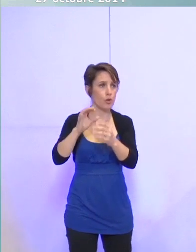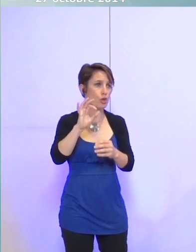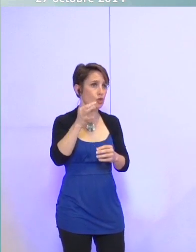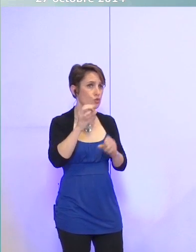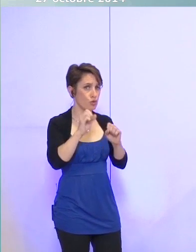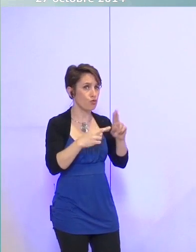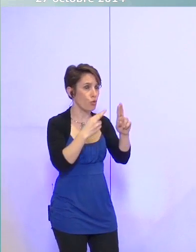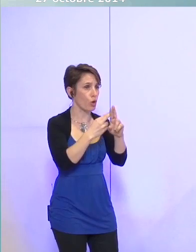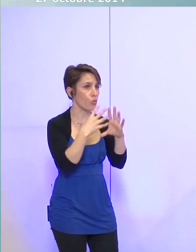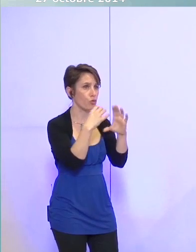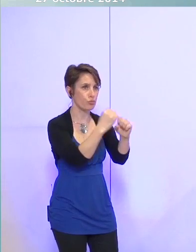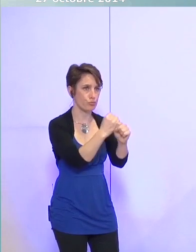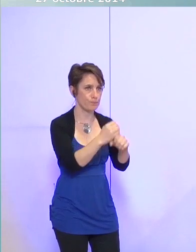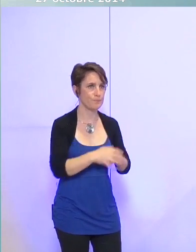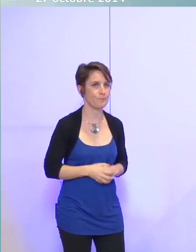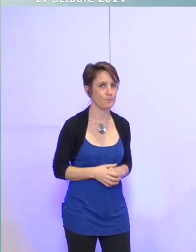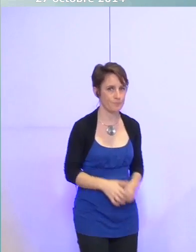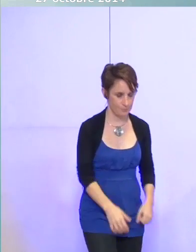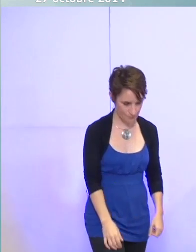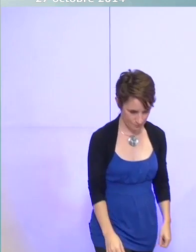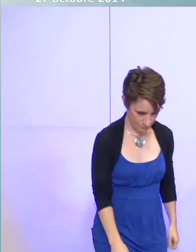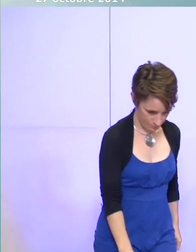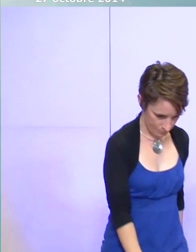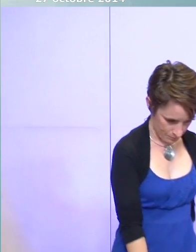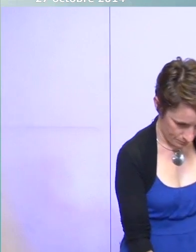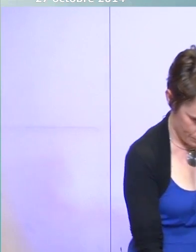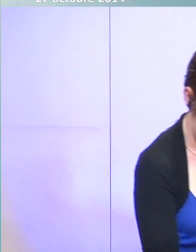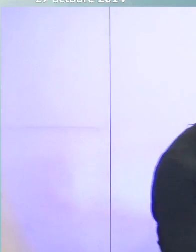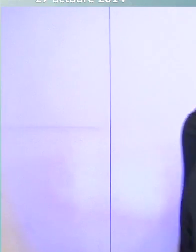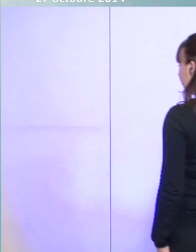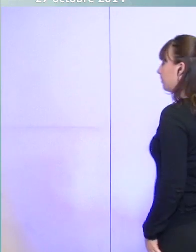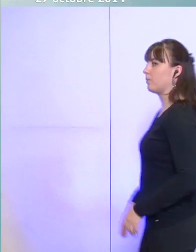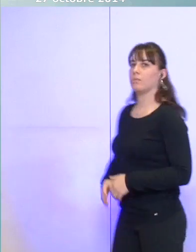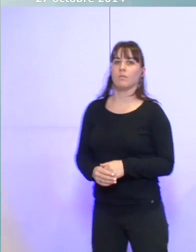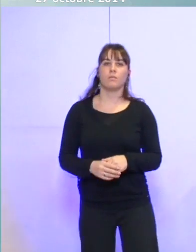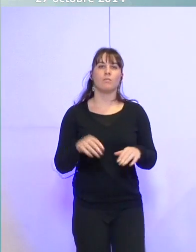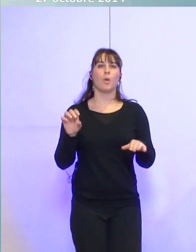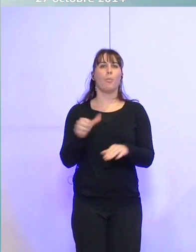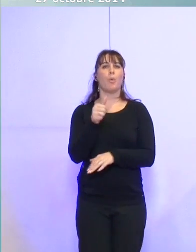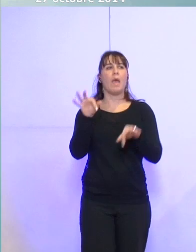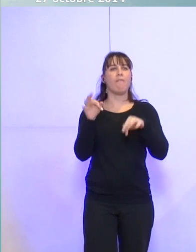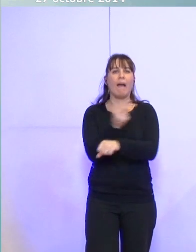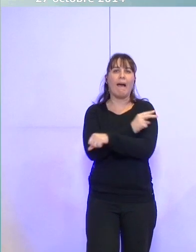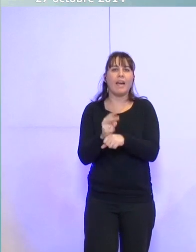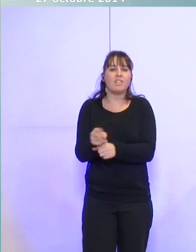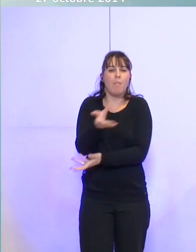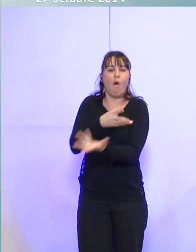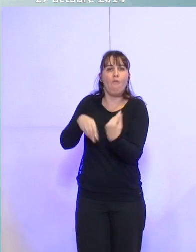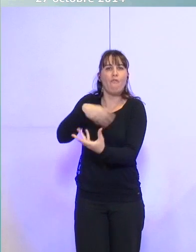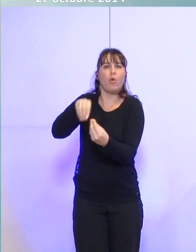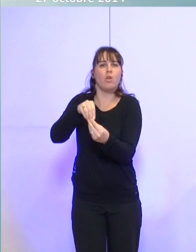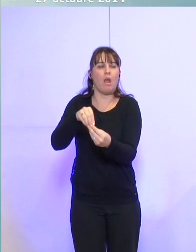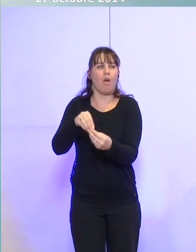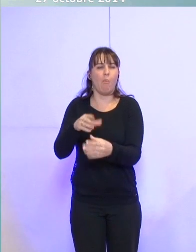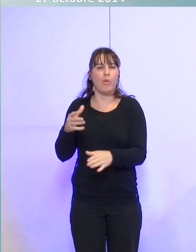Bien. En prie. Pour ce que je peux avoir, bon, déjà sur l'aspect des risques d'usage frauduleux, pour ne pas employer des termes plus